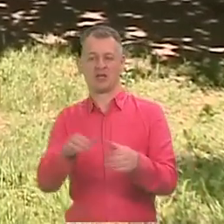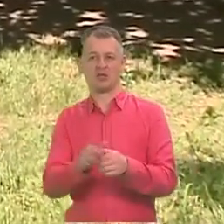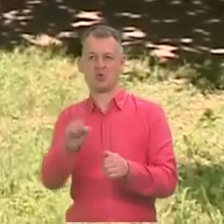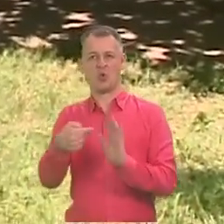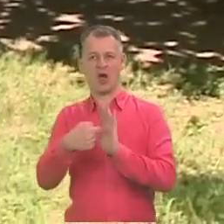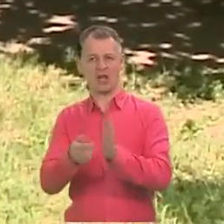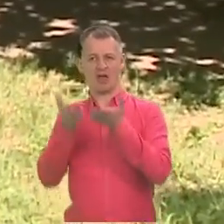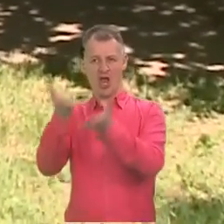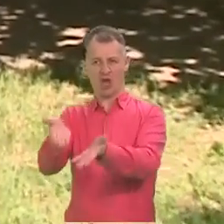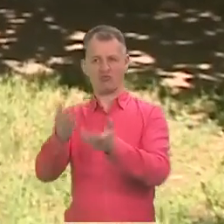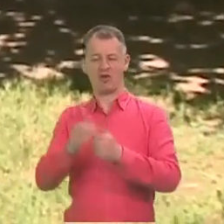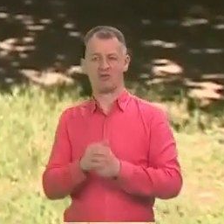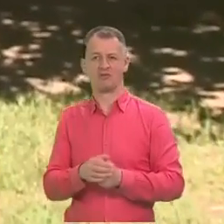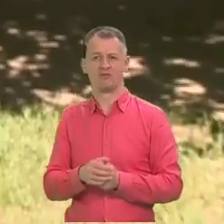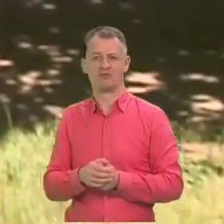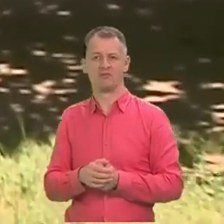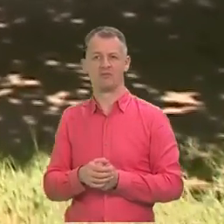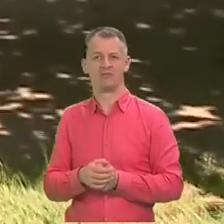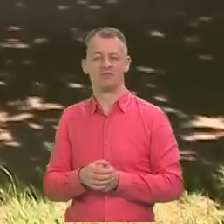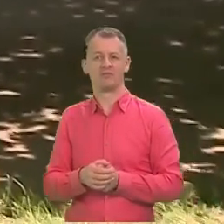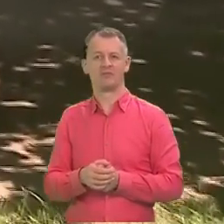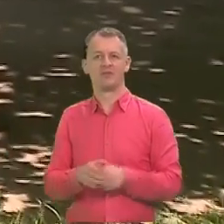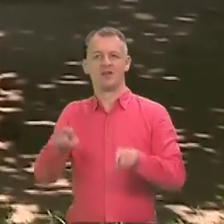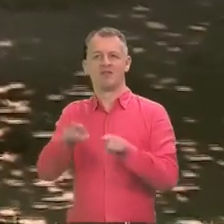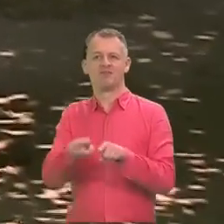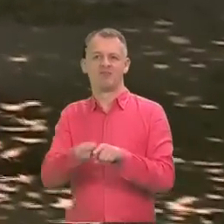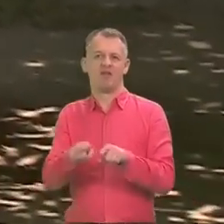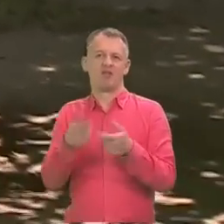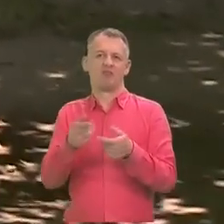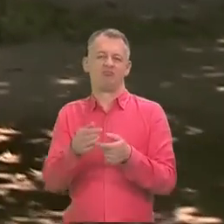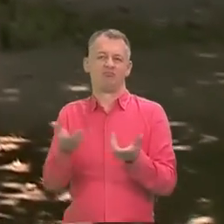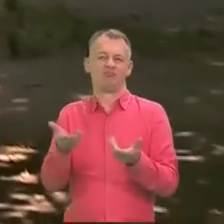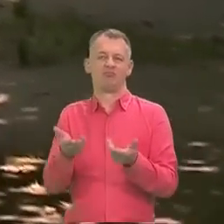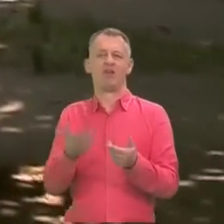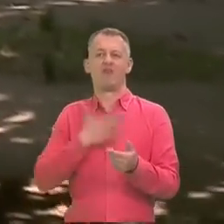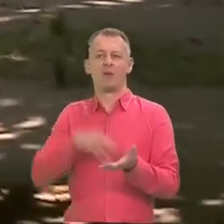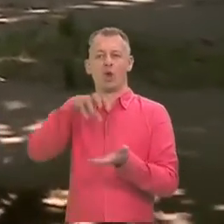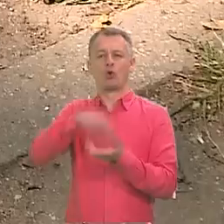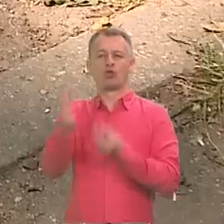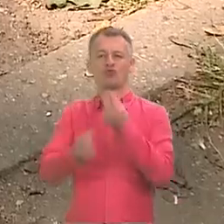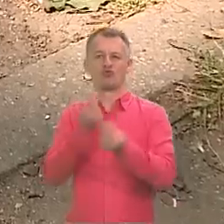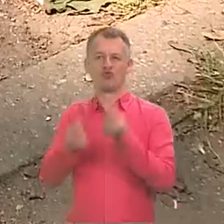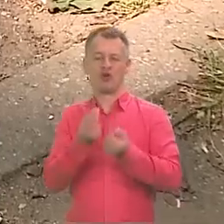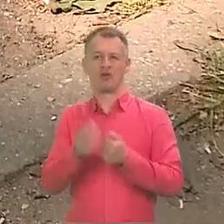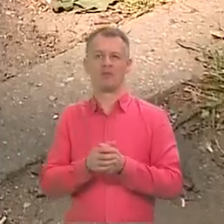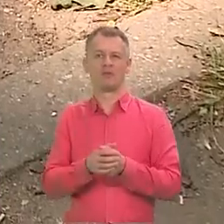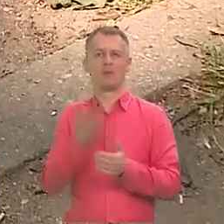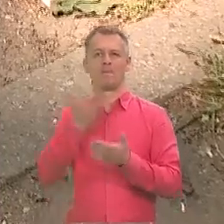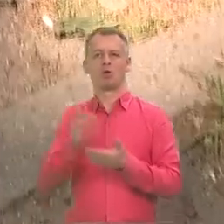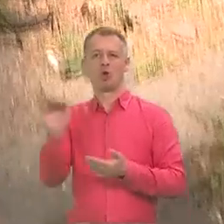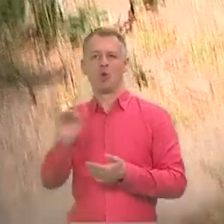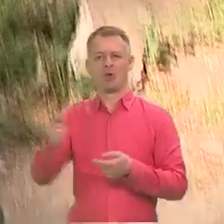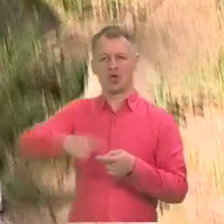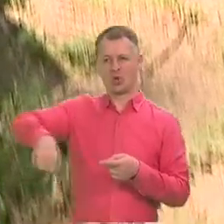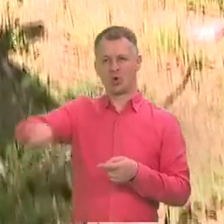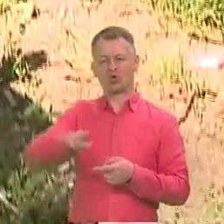arate a fund de Africa. Ne dorim niște locuri de joacă pentru copiii noștri, în